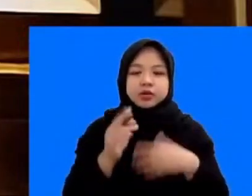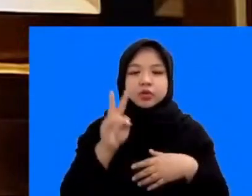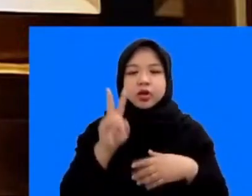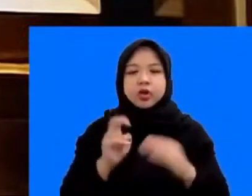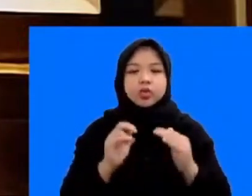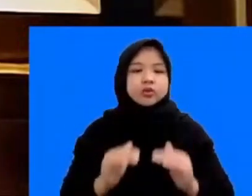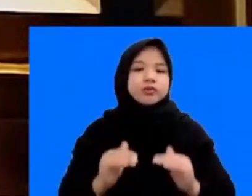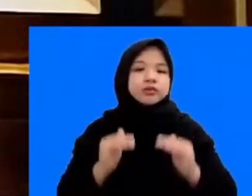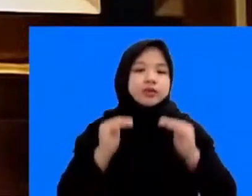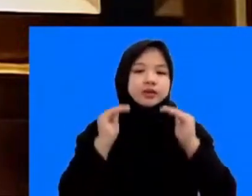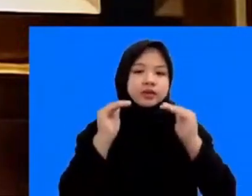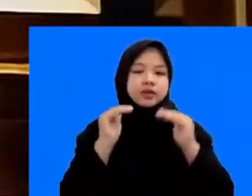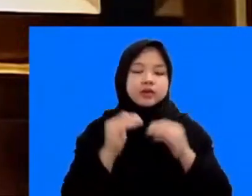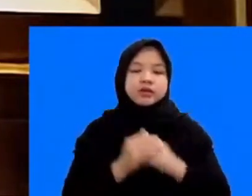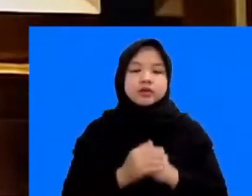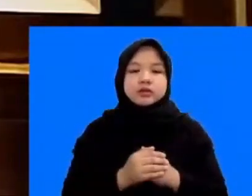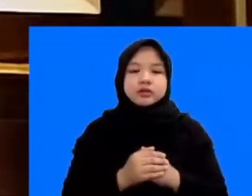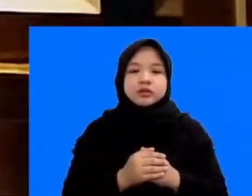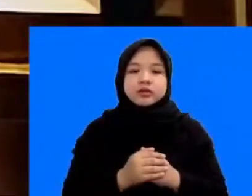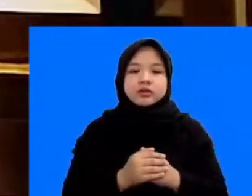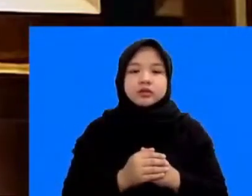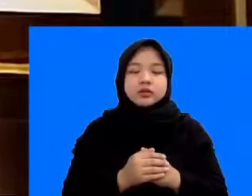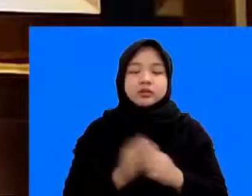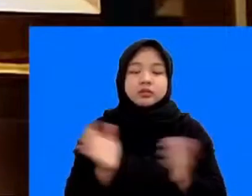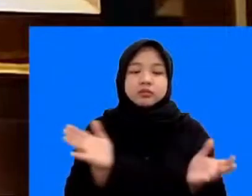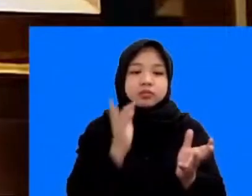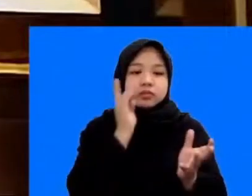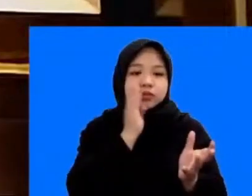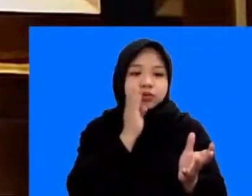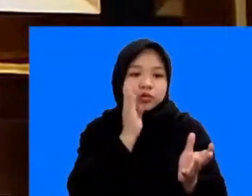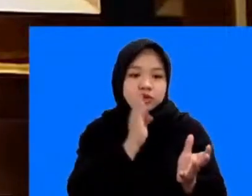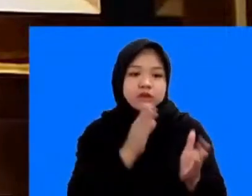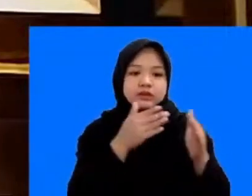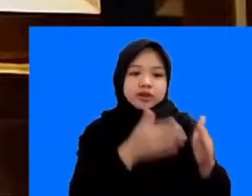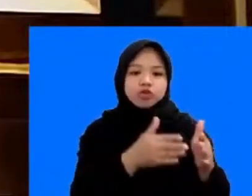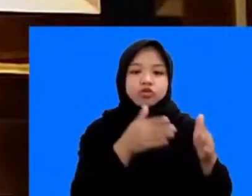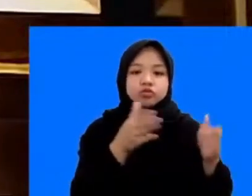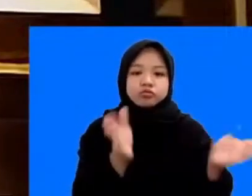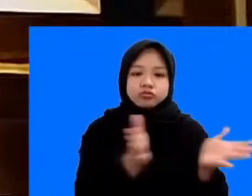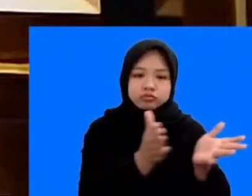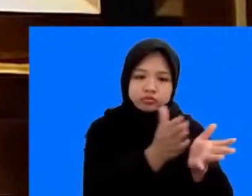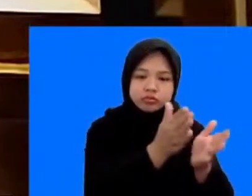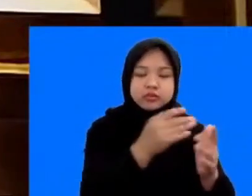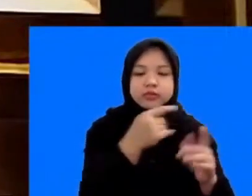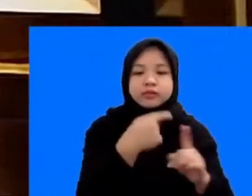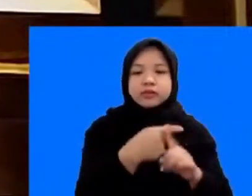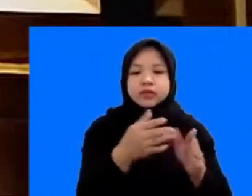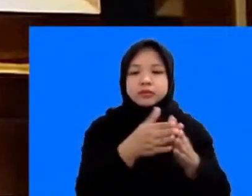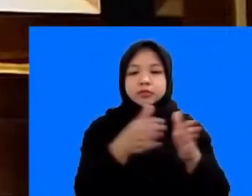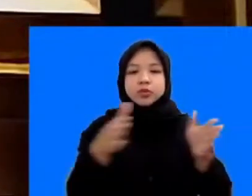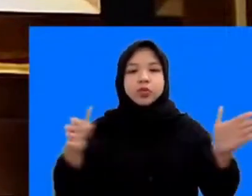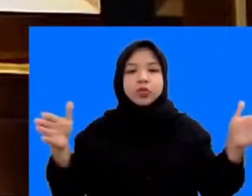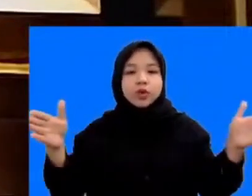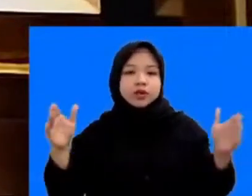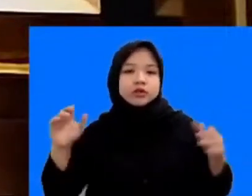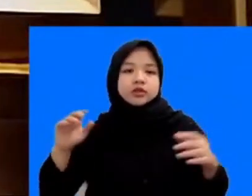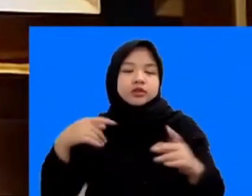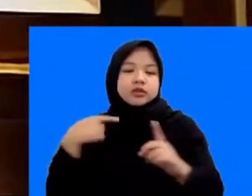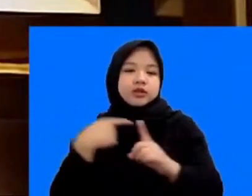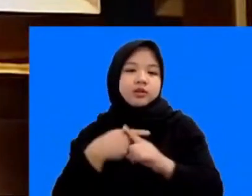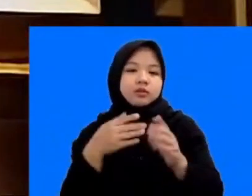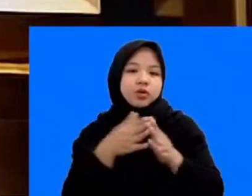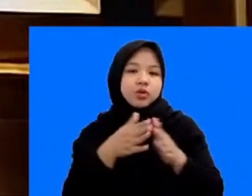untuk tidak hanya mendorong Pemuda Indonesia pada sektor tertentu saja tetapi lebih dari itu membuka seluas-luasnya